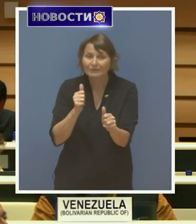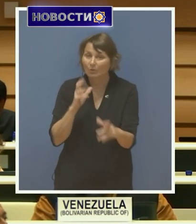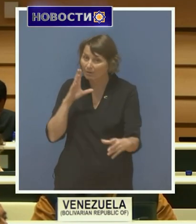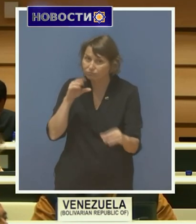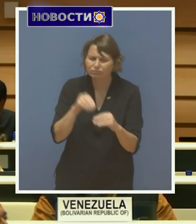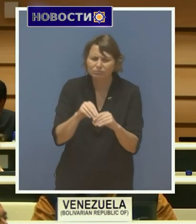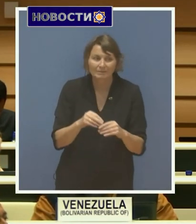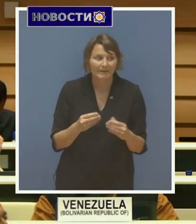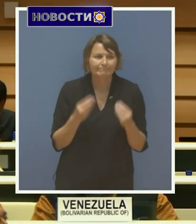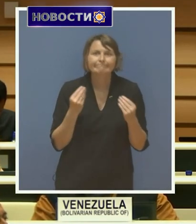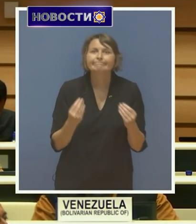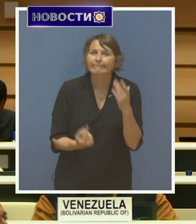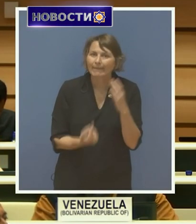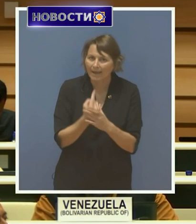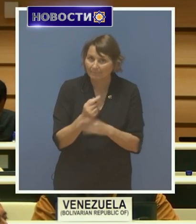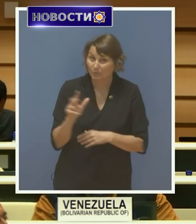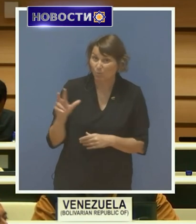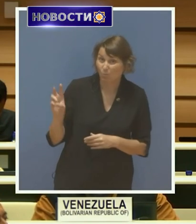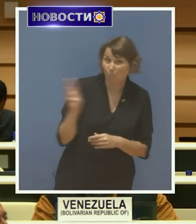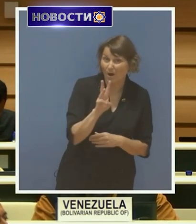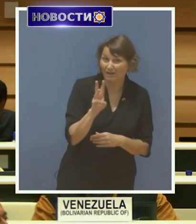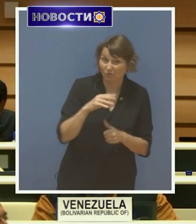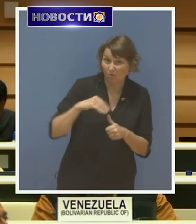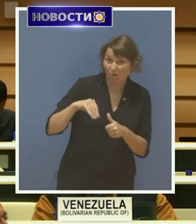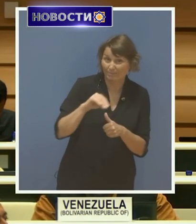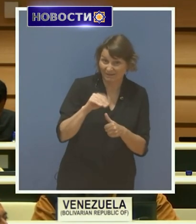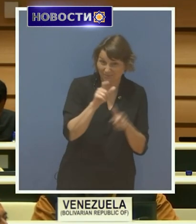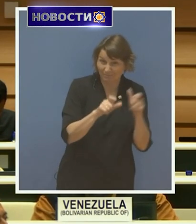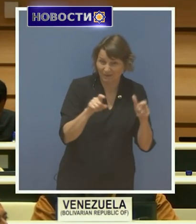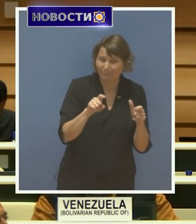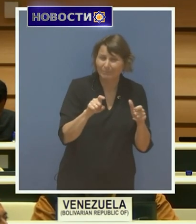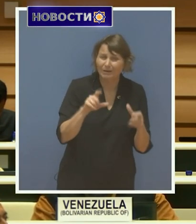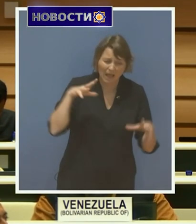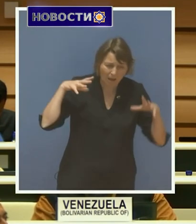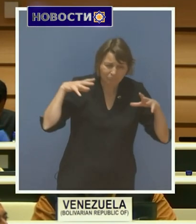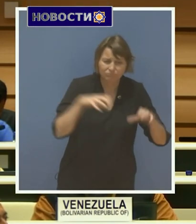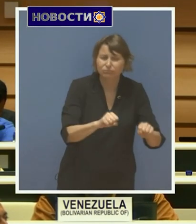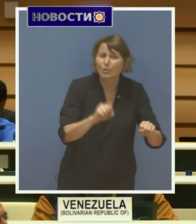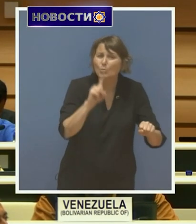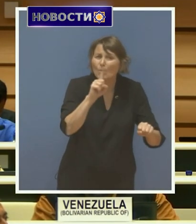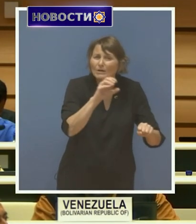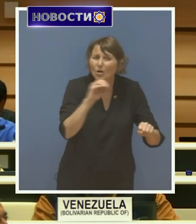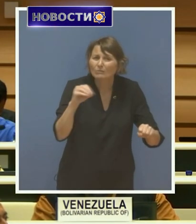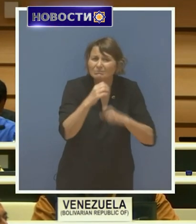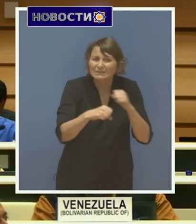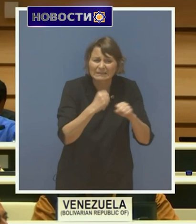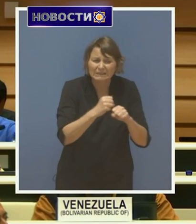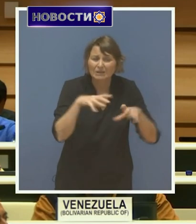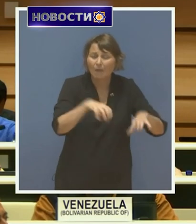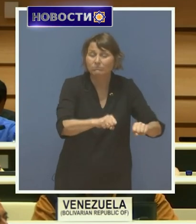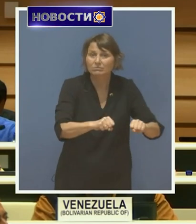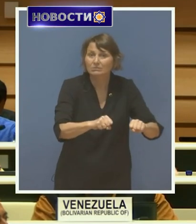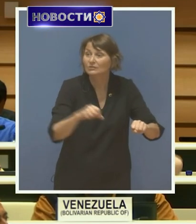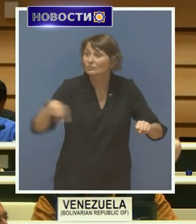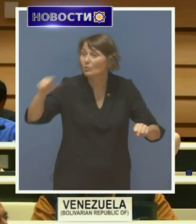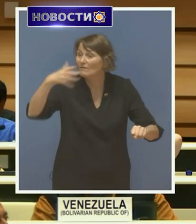армянских диалектов коренное население Арцаха в рамках программы геноцида, пережившего войну, более 7 месяцев находится в полной блокаде, оставаясь